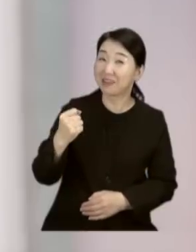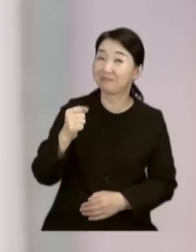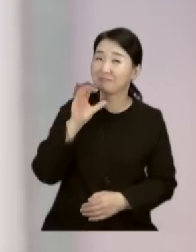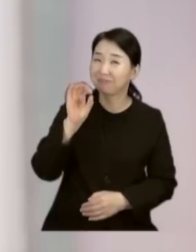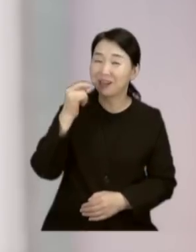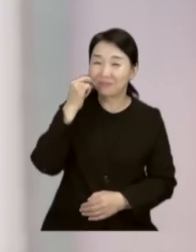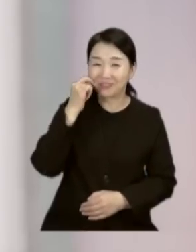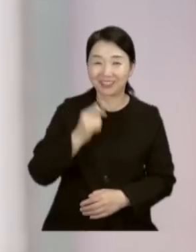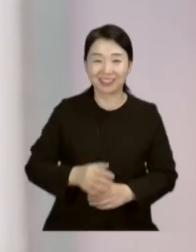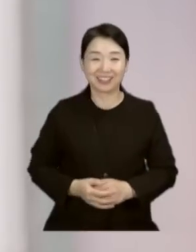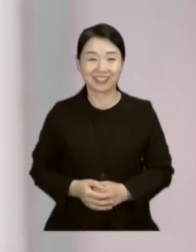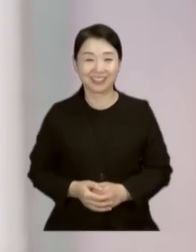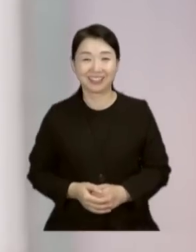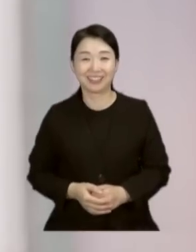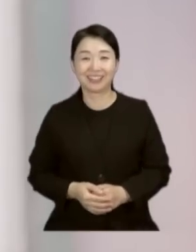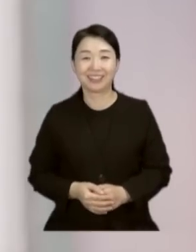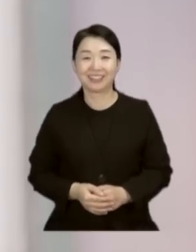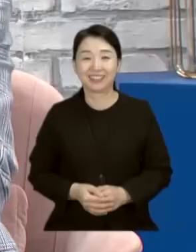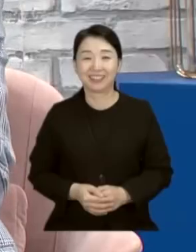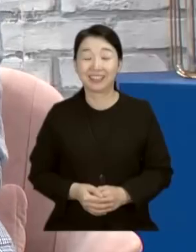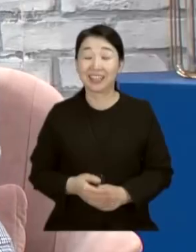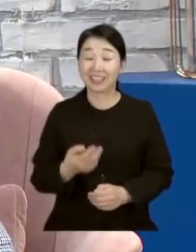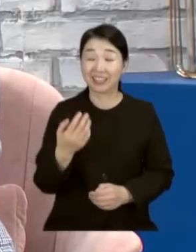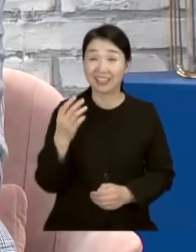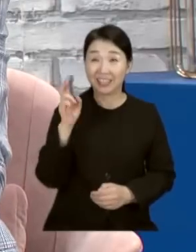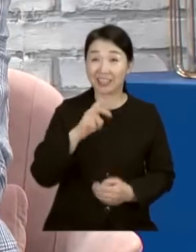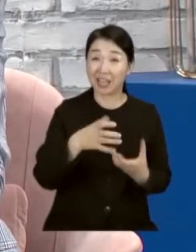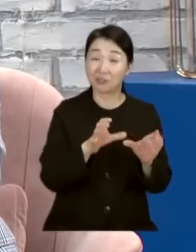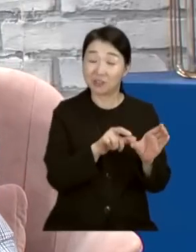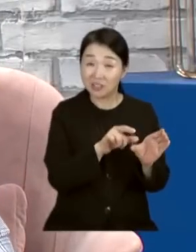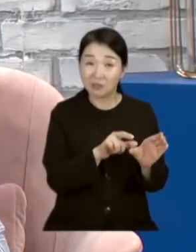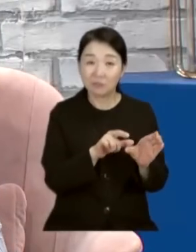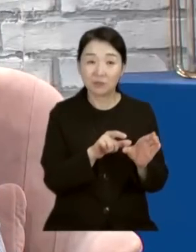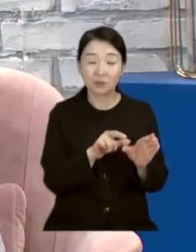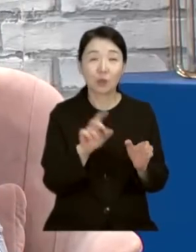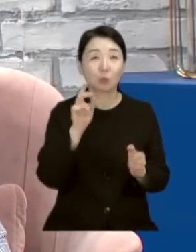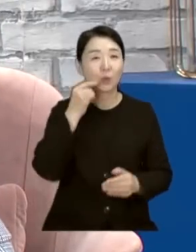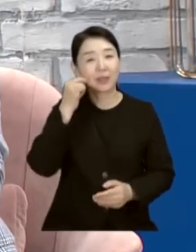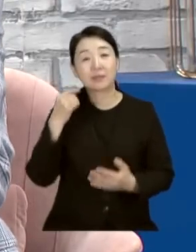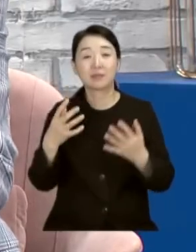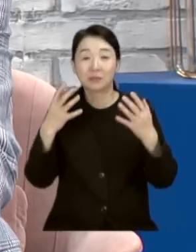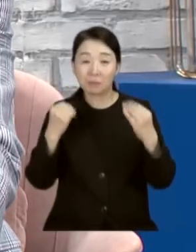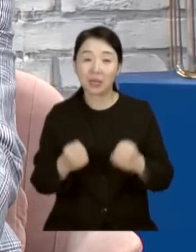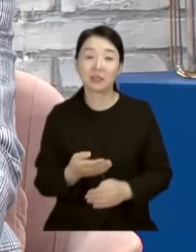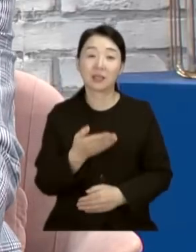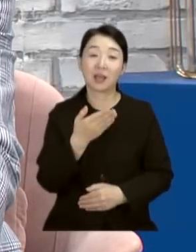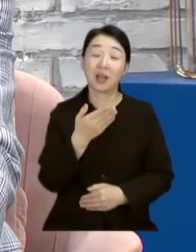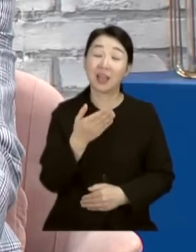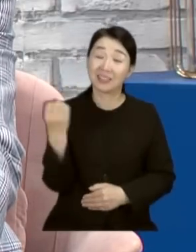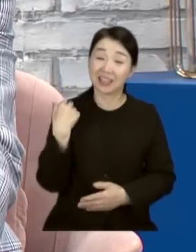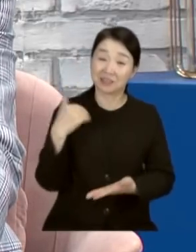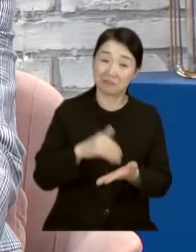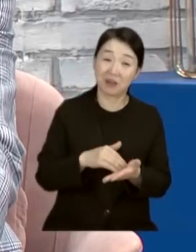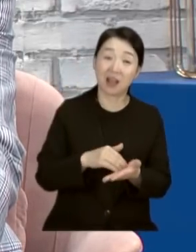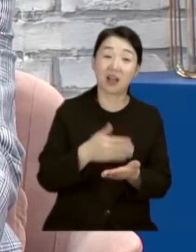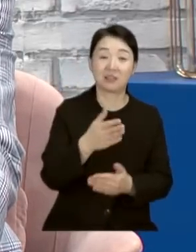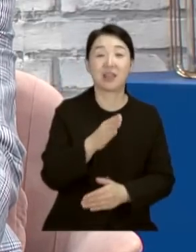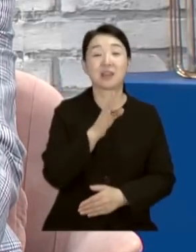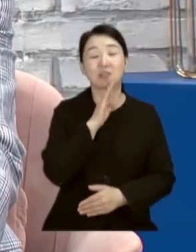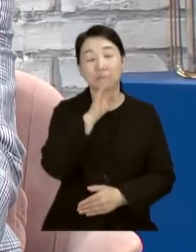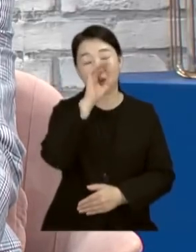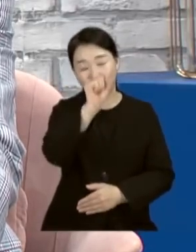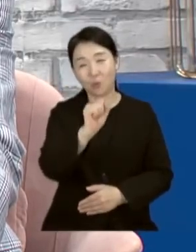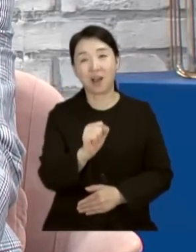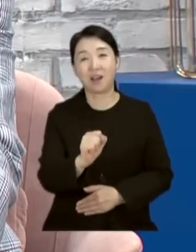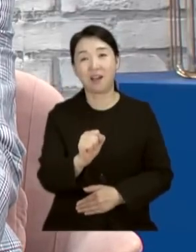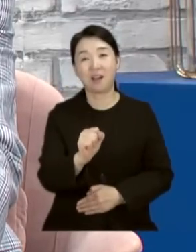네. 그렇죠. 우리 저 주얼리 얘기 잠깐하면 그저 시트곡이 정말 많아요, 그죠? 어게인, 네가 참 좋아, 슈퍼스타 등등